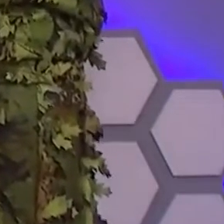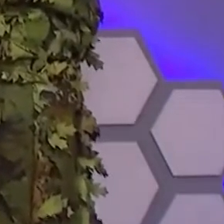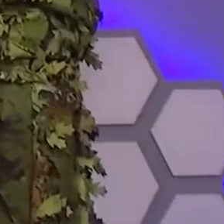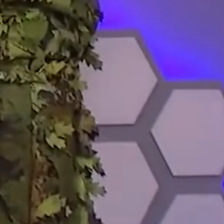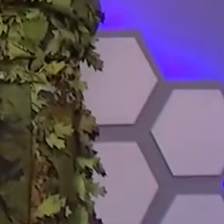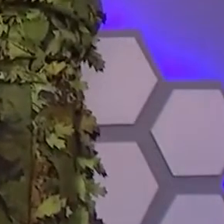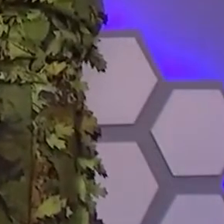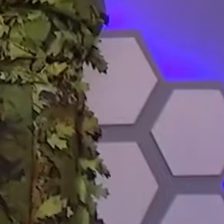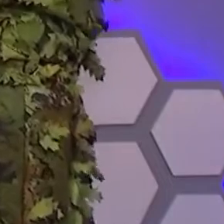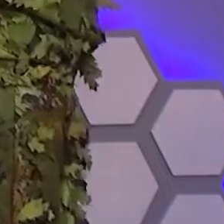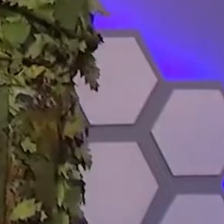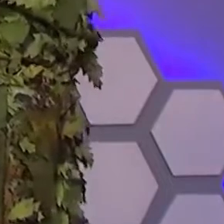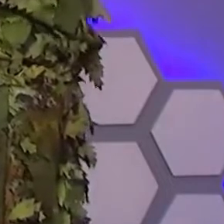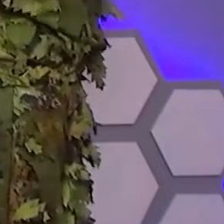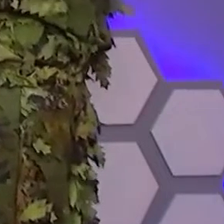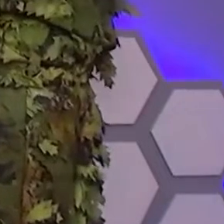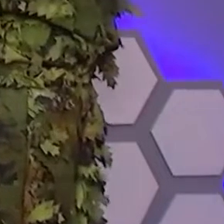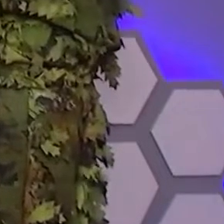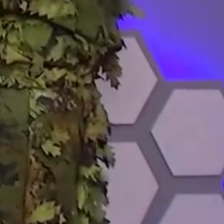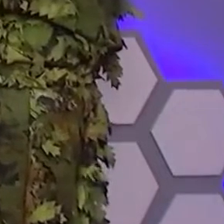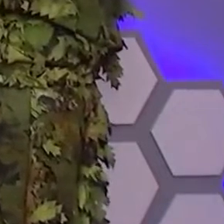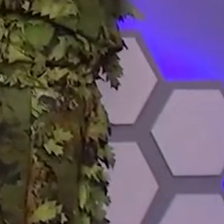semasa belajar. Kita lihat satu lagi.